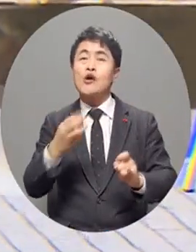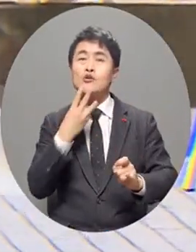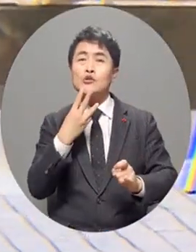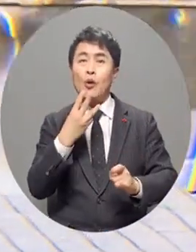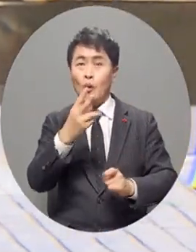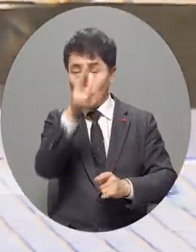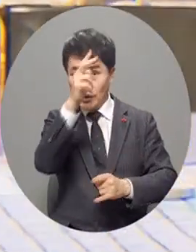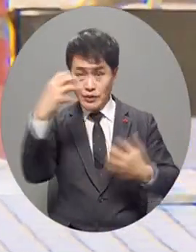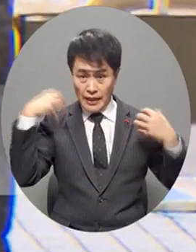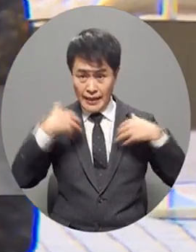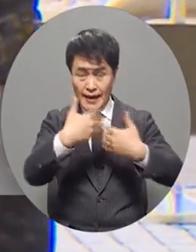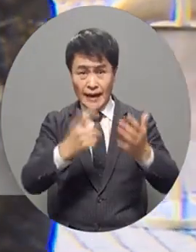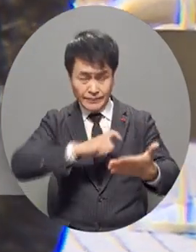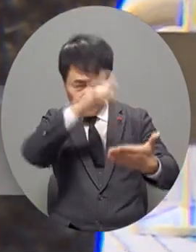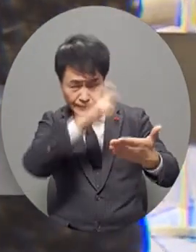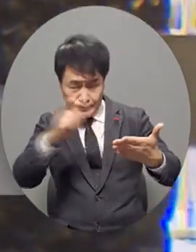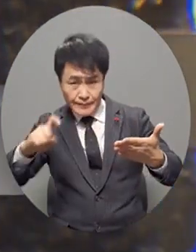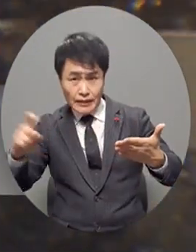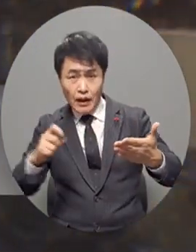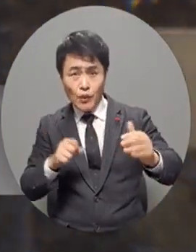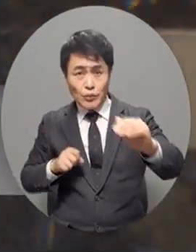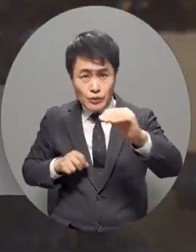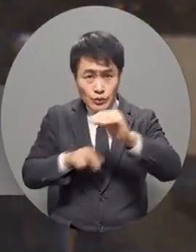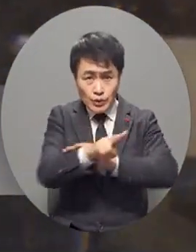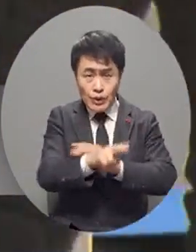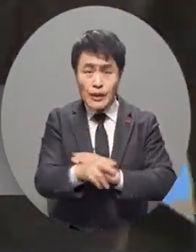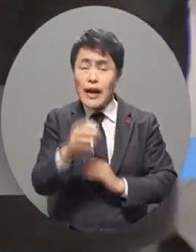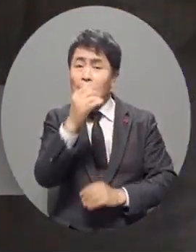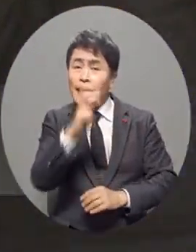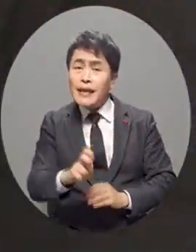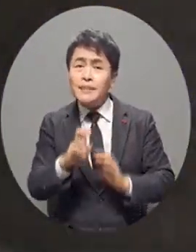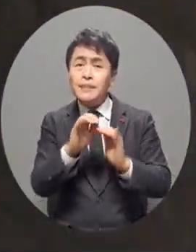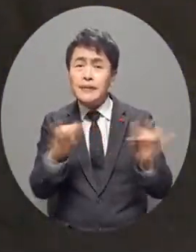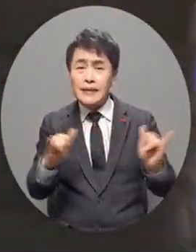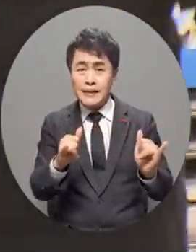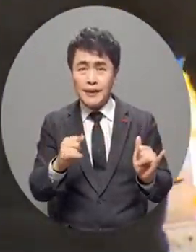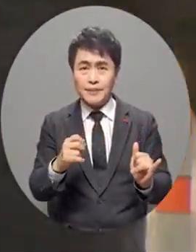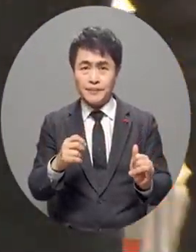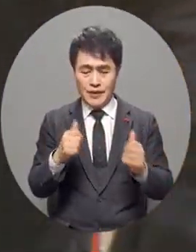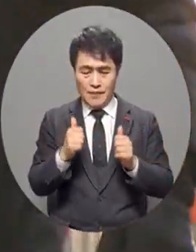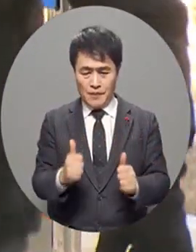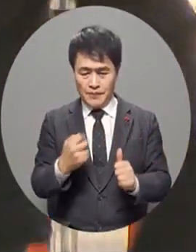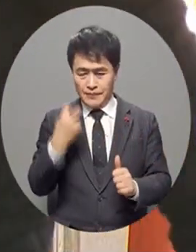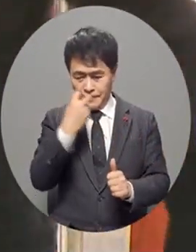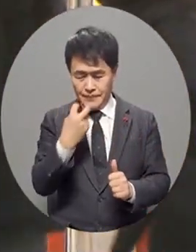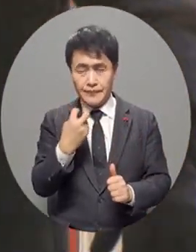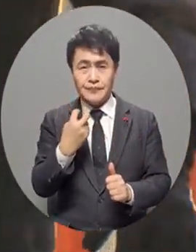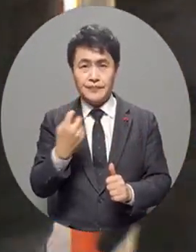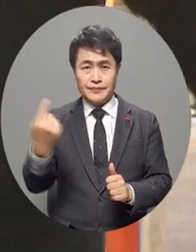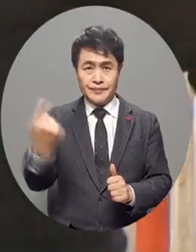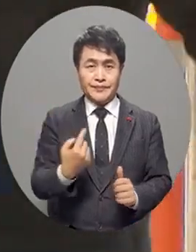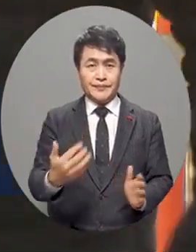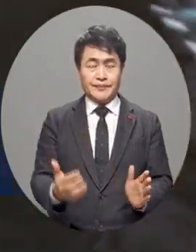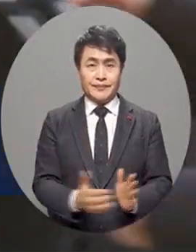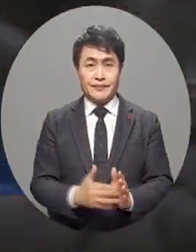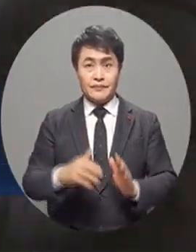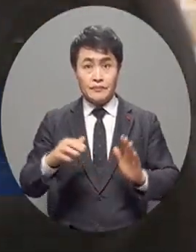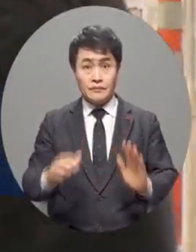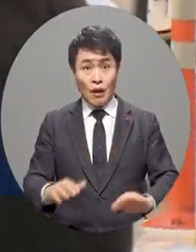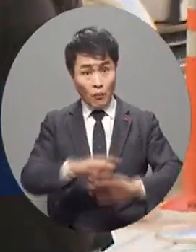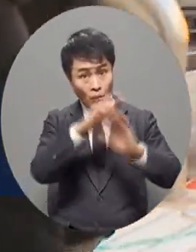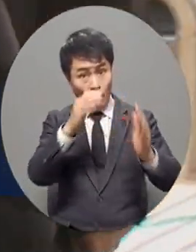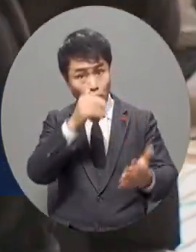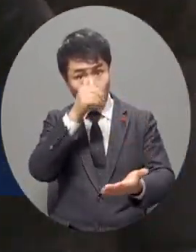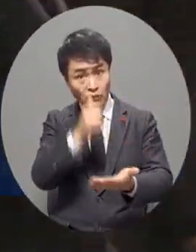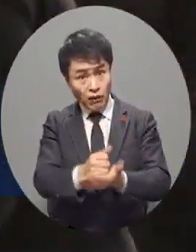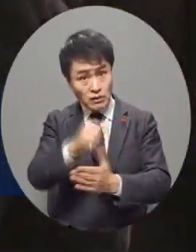담장에 스프레이 낙서를 하고 달아난 혐의로 붙잡힌 임모 씨가 영장실질심사를 위해 법원에 나왔습니다. 범행 혐의 모두